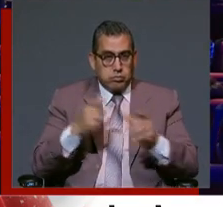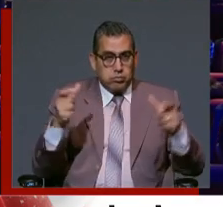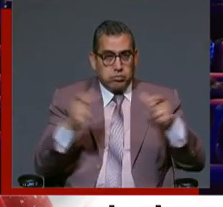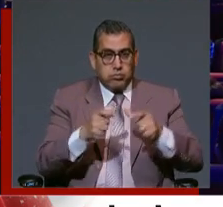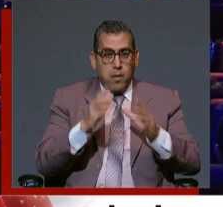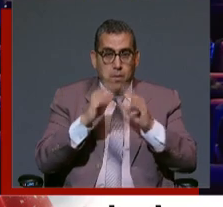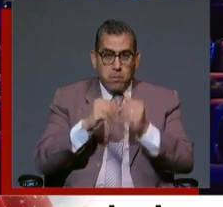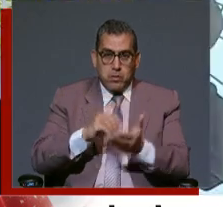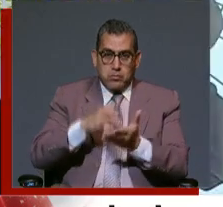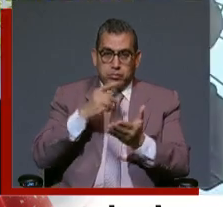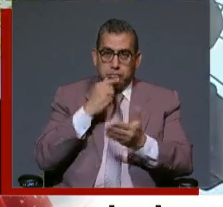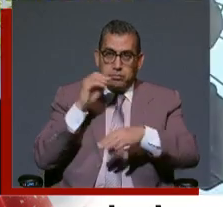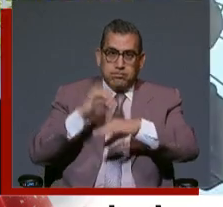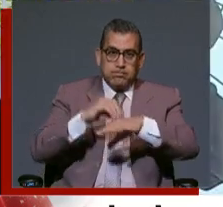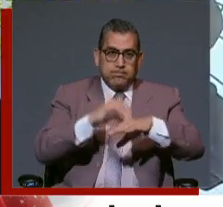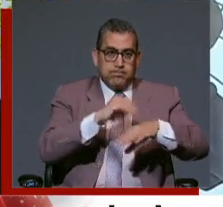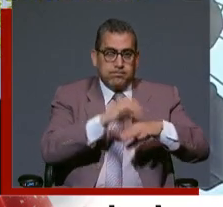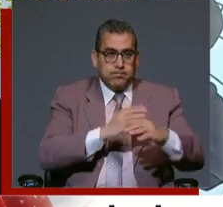مصر